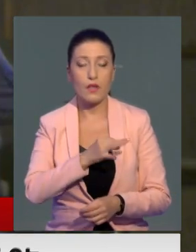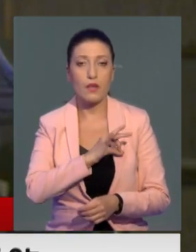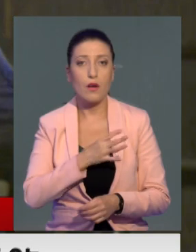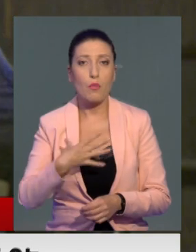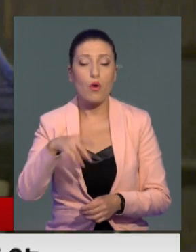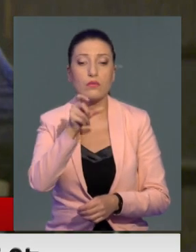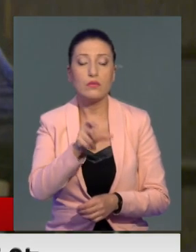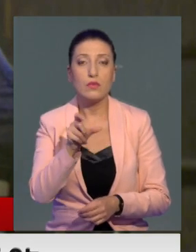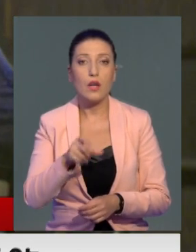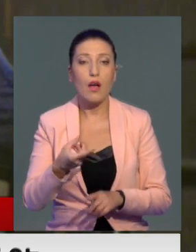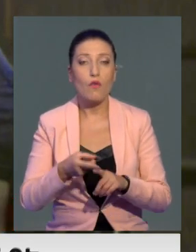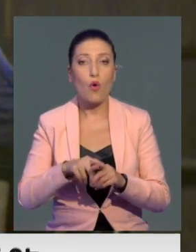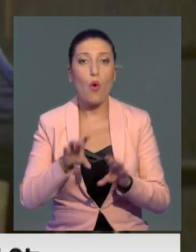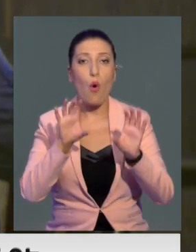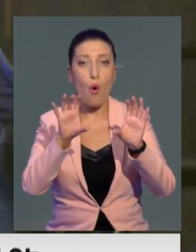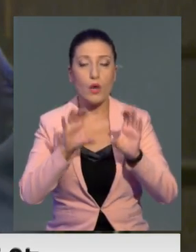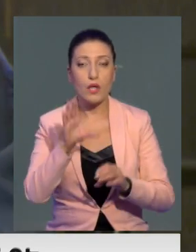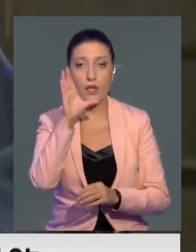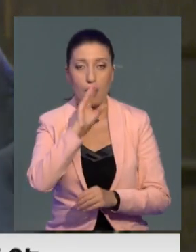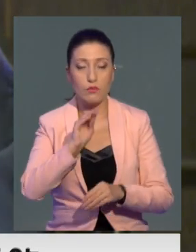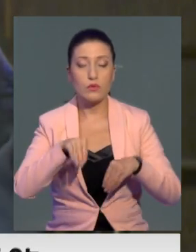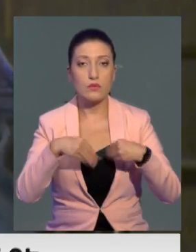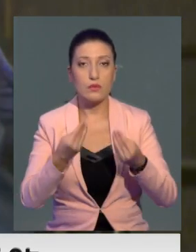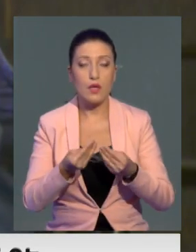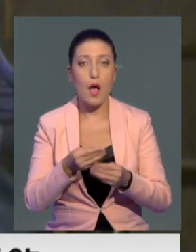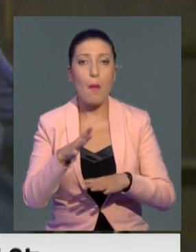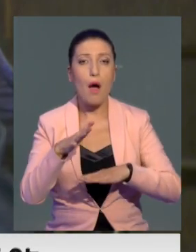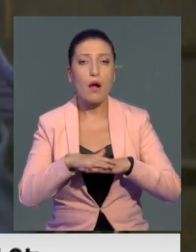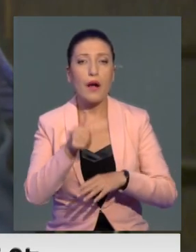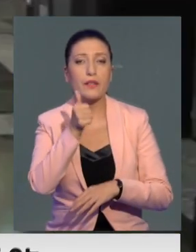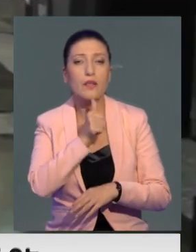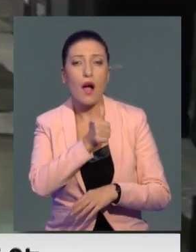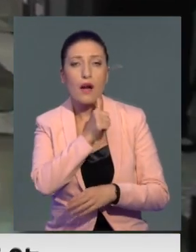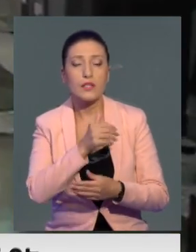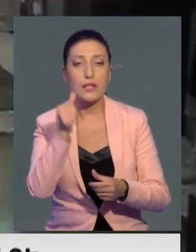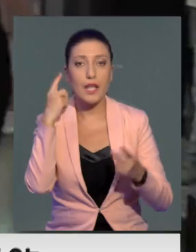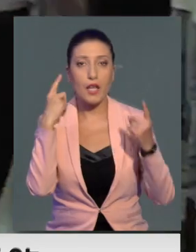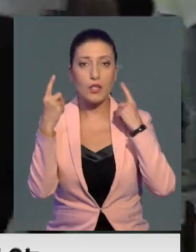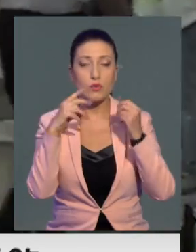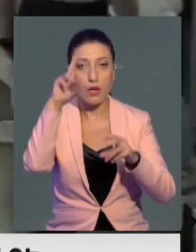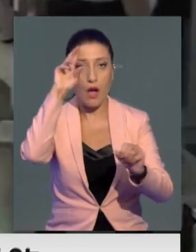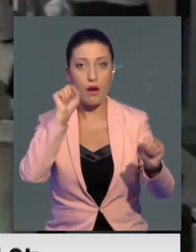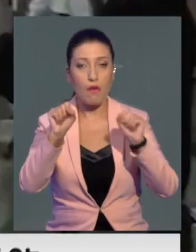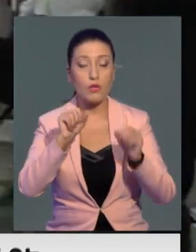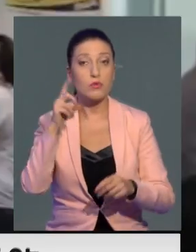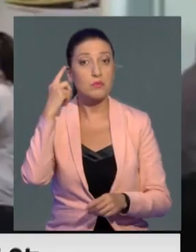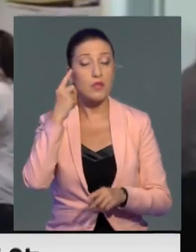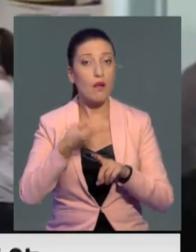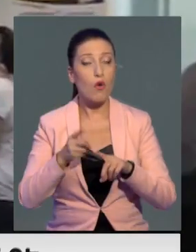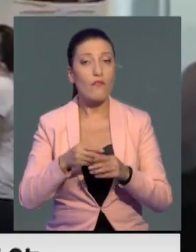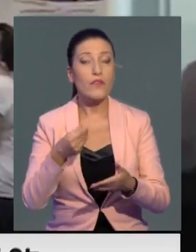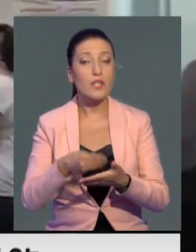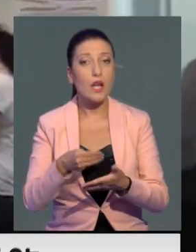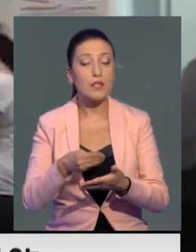ում առնչությամբ օրենսդրությունը հնարավորություն է ընձեռում ստանալ բանկային գաղտնիք կազմող տեղեկատվությունը։ Կառավարությունը կարծում է, որ ֆինանսական